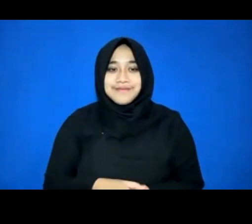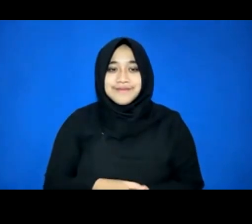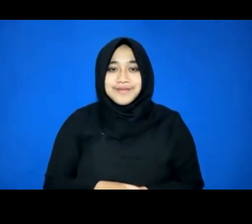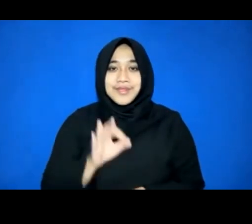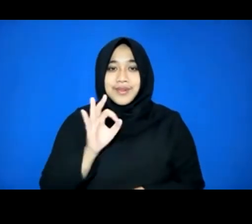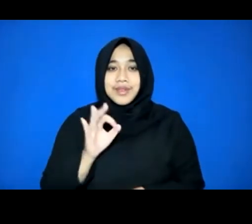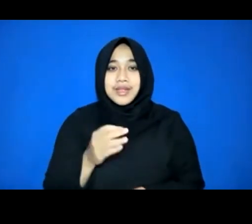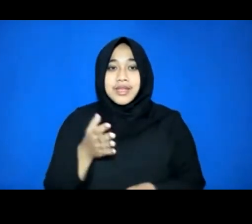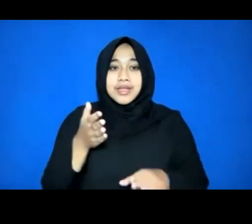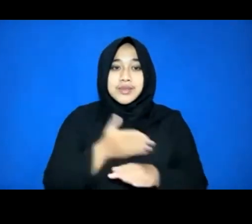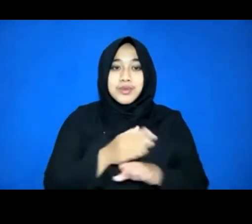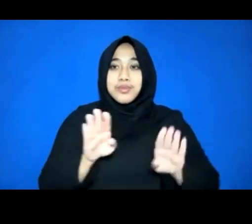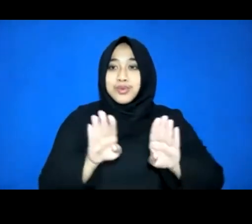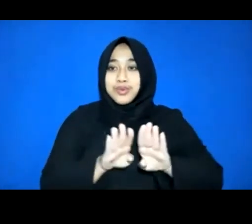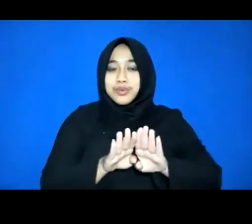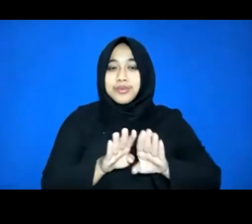Oke. Sebelum saya menutup,